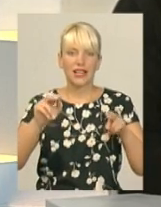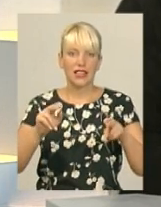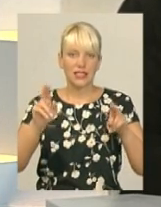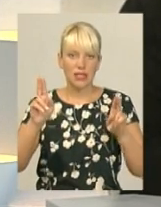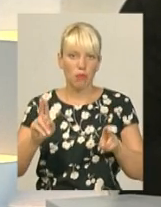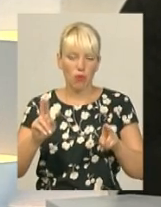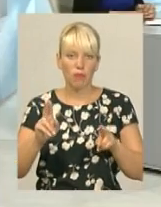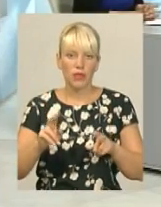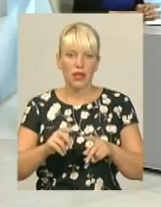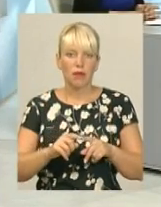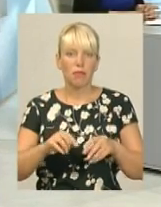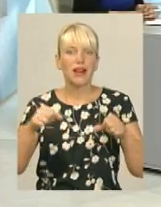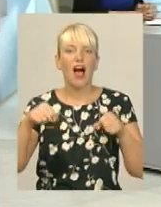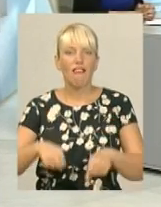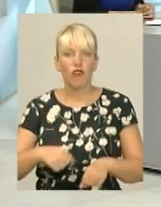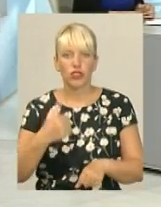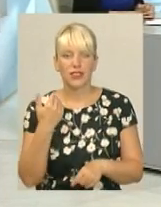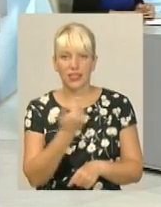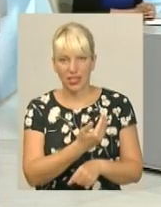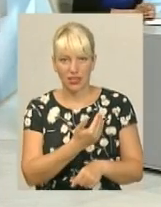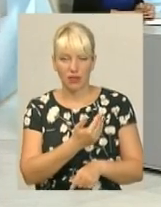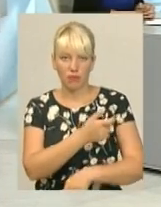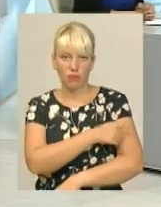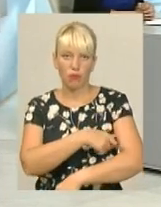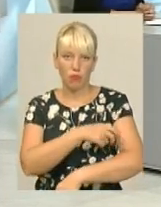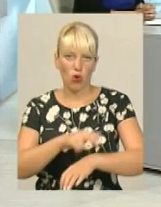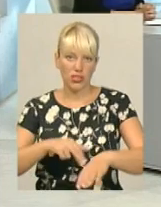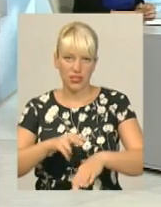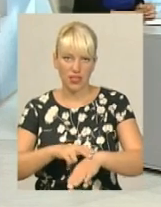цьому потребу? І взагалі у збільшенні якихось